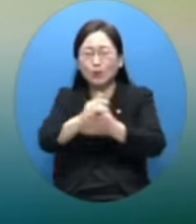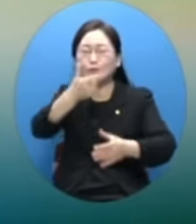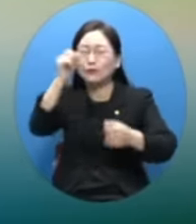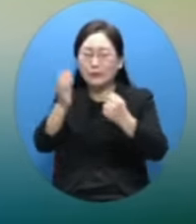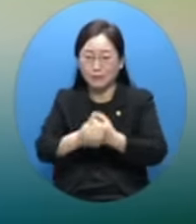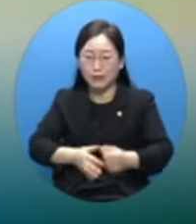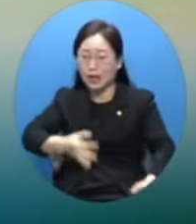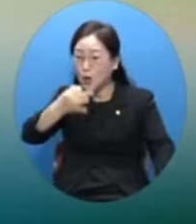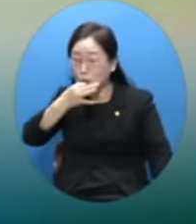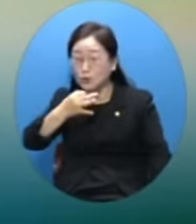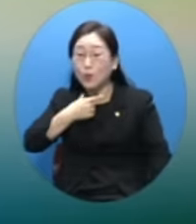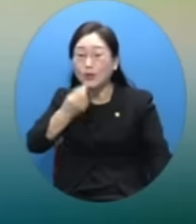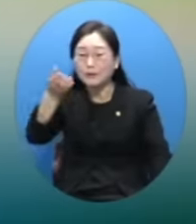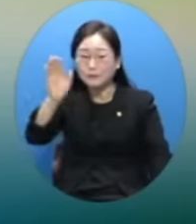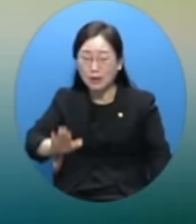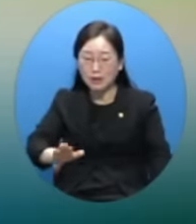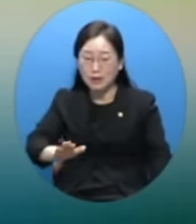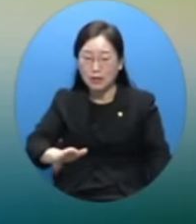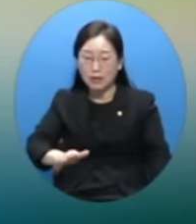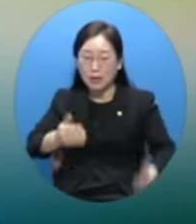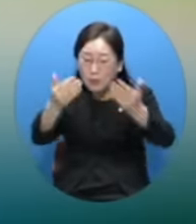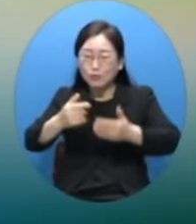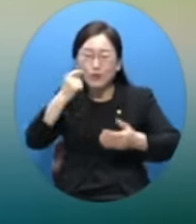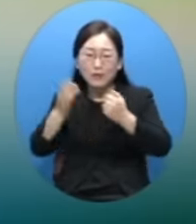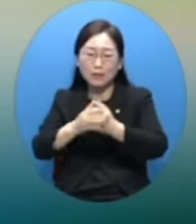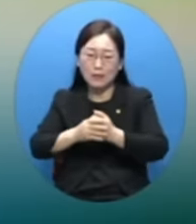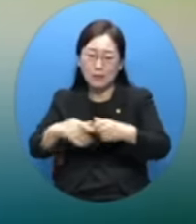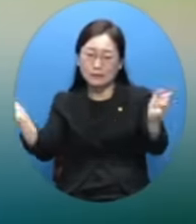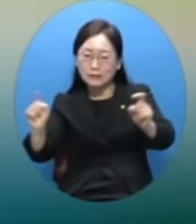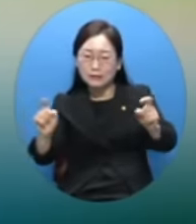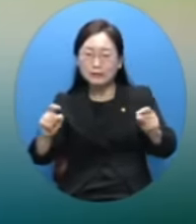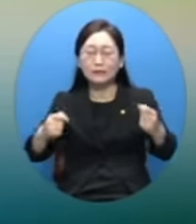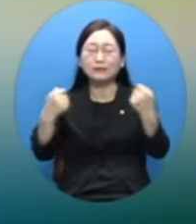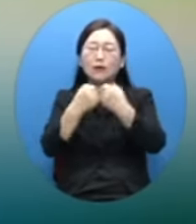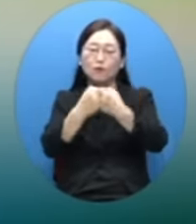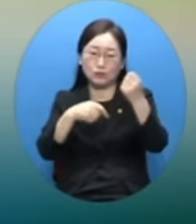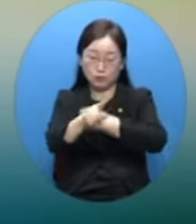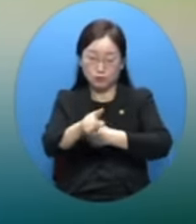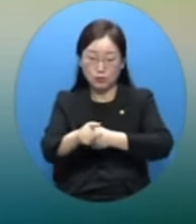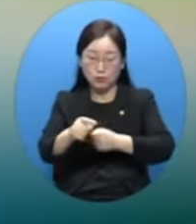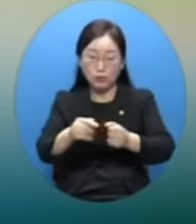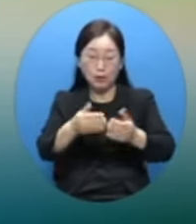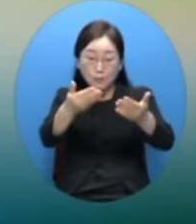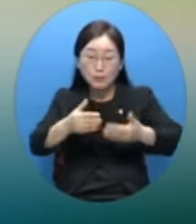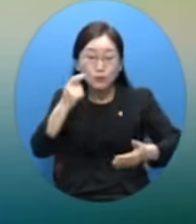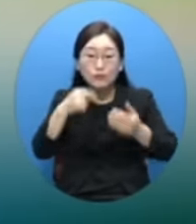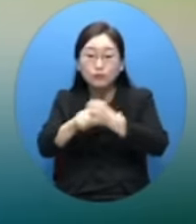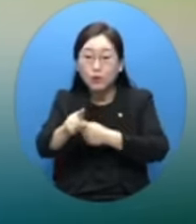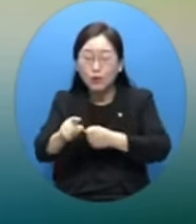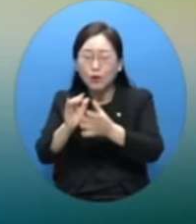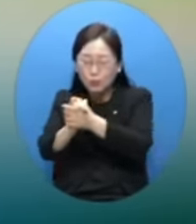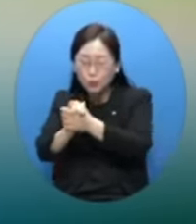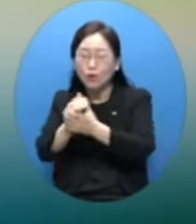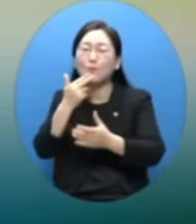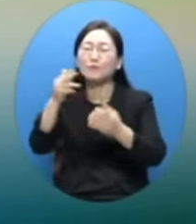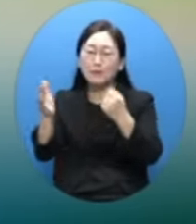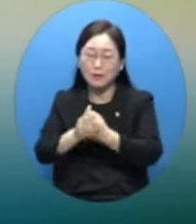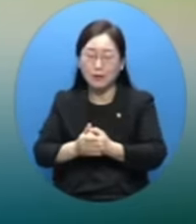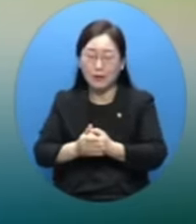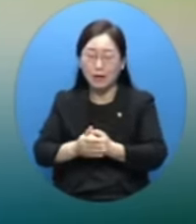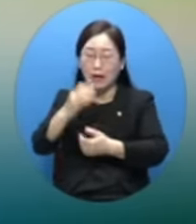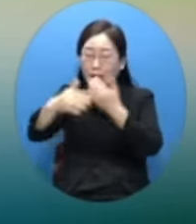못하여 다투고 싸우는도다. 너희가 얻지 못하면 구하지 아니하기 때문이요. 그러나 우리는 하나님께 눈을 돌리기